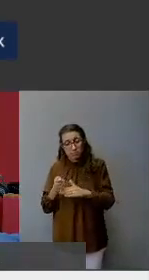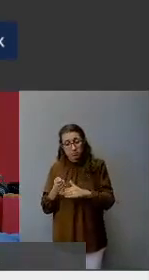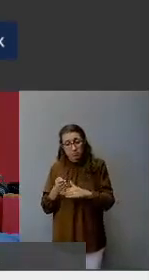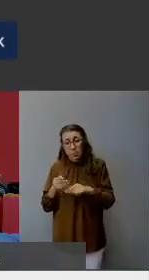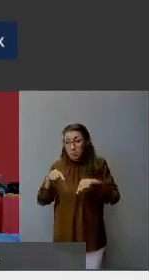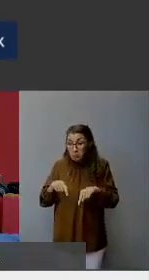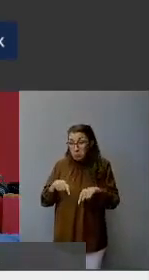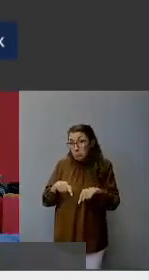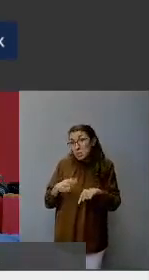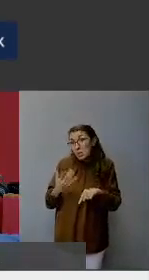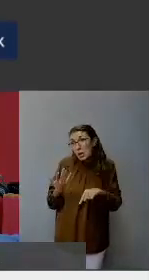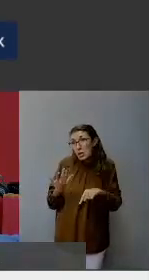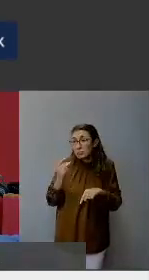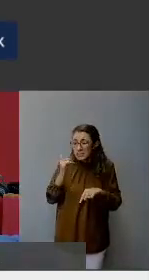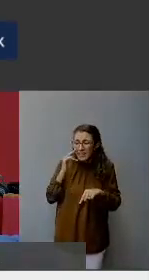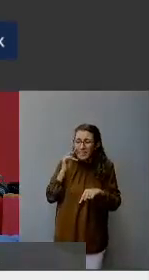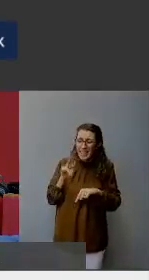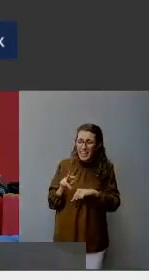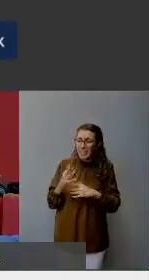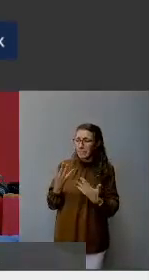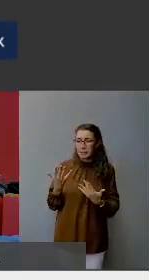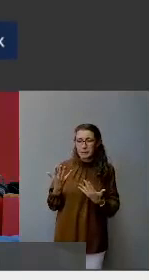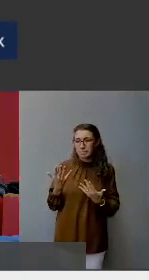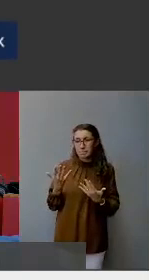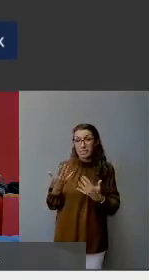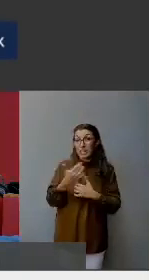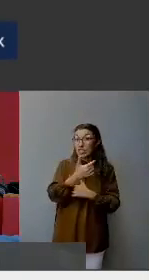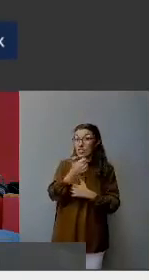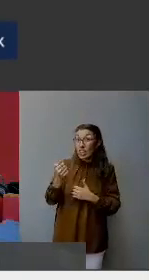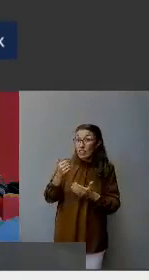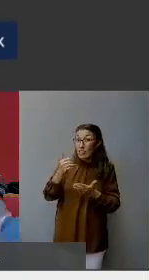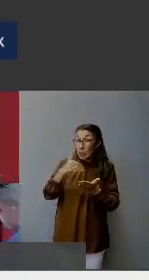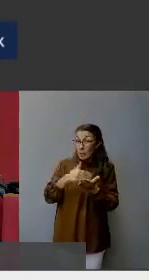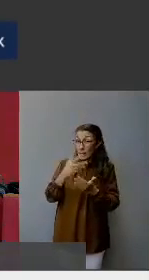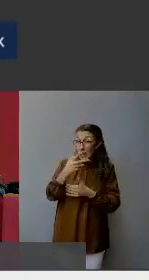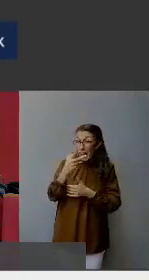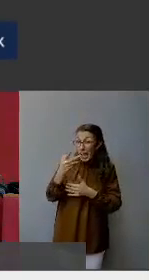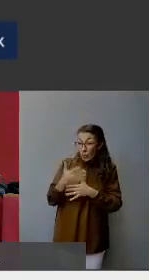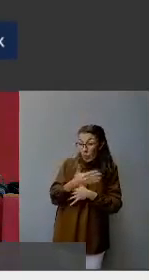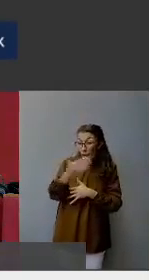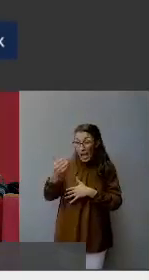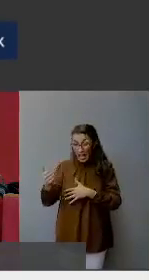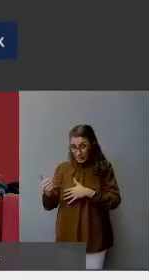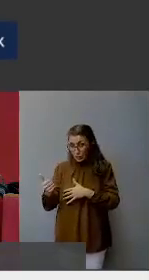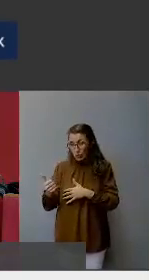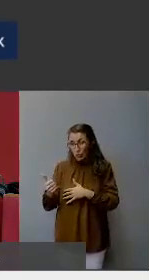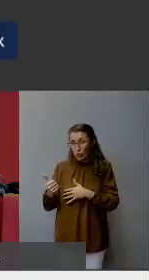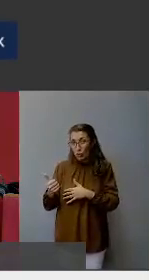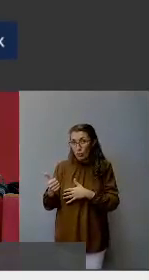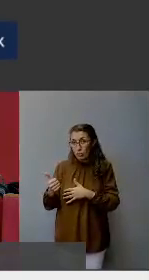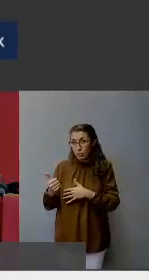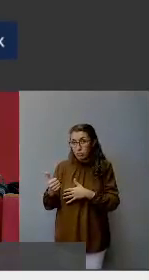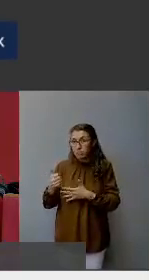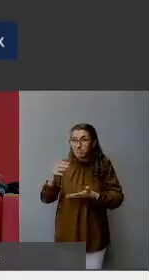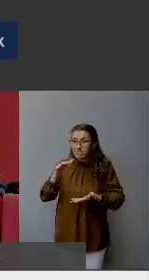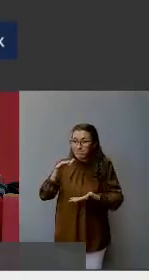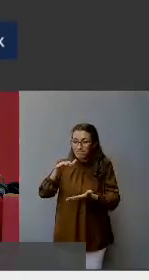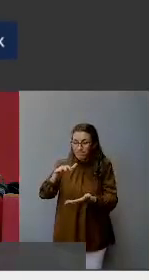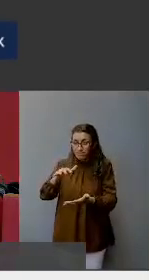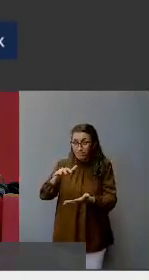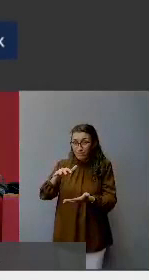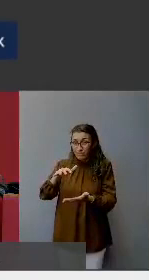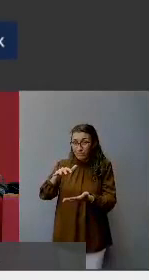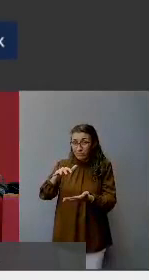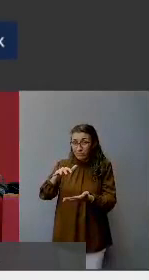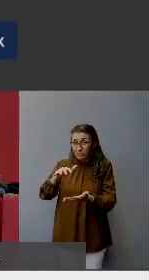addirittura come si dice qua per 100mila euro all'anno perché stiamo parlando di questo volume in più nei royalties sui